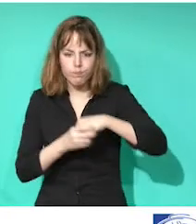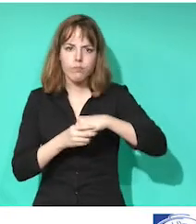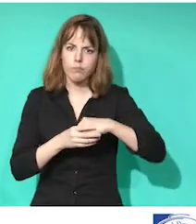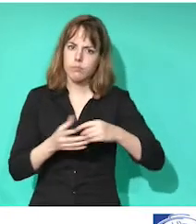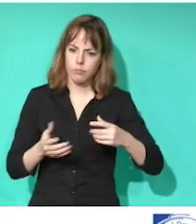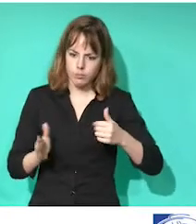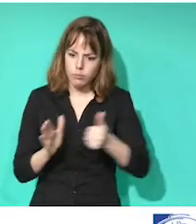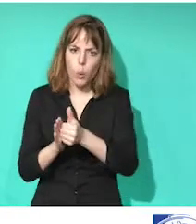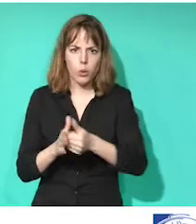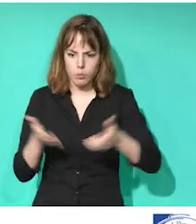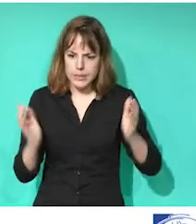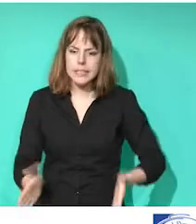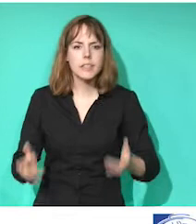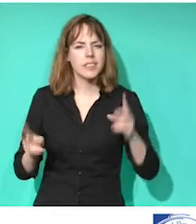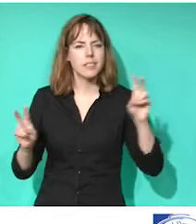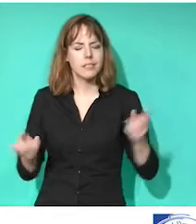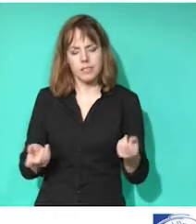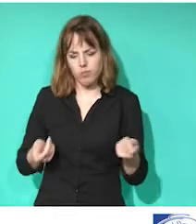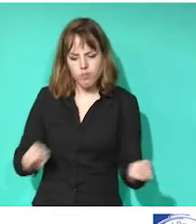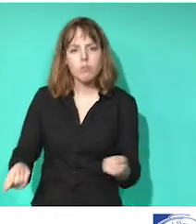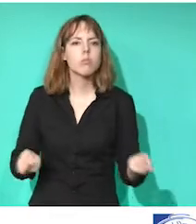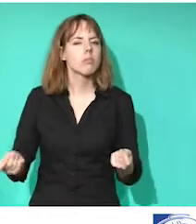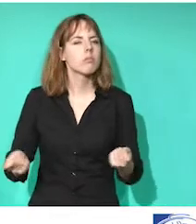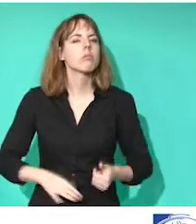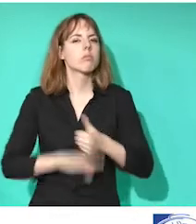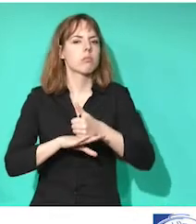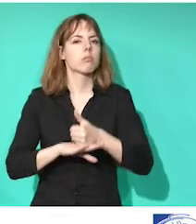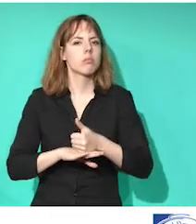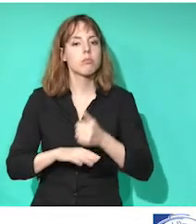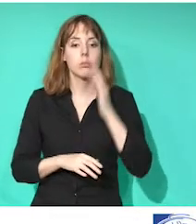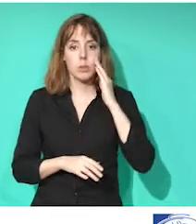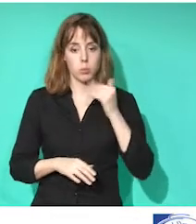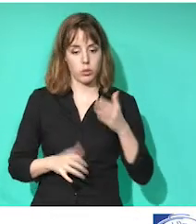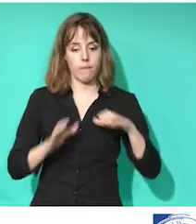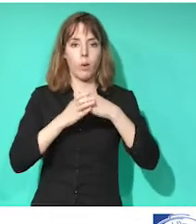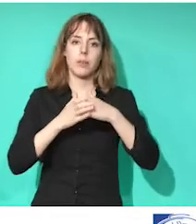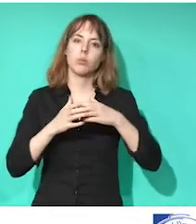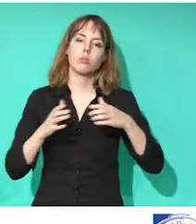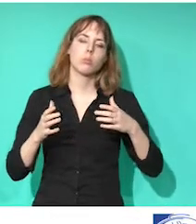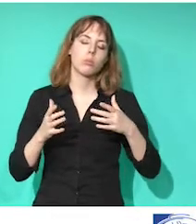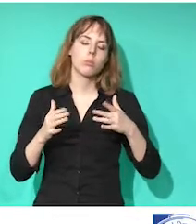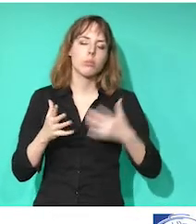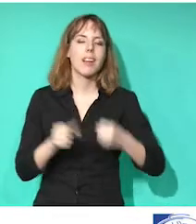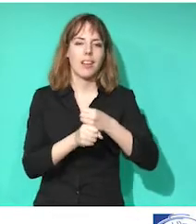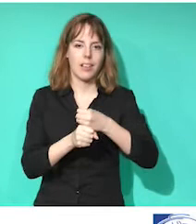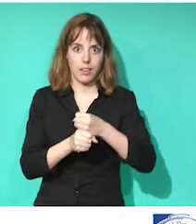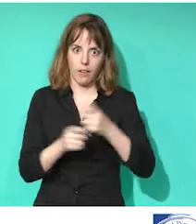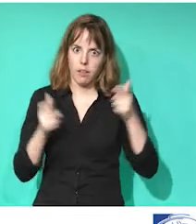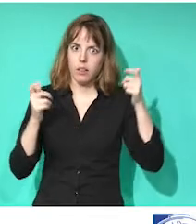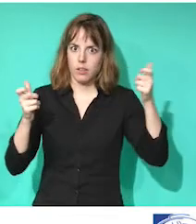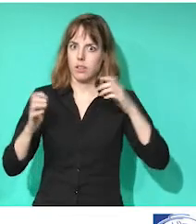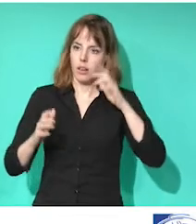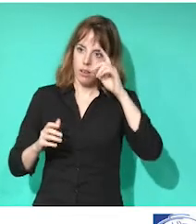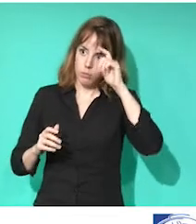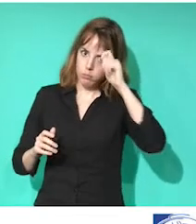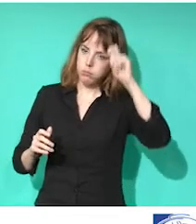vraiment un rôle décisionnaire. Et donc on a mis en place cette formation sur laquelle on a eu l'honneur d'être marrainée par Charlotte,